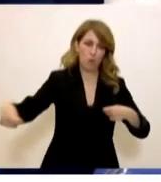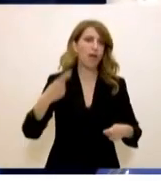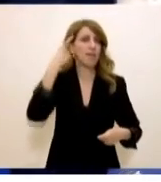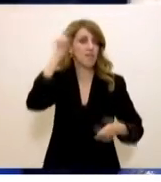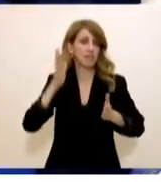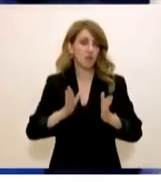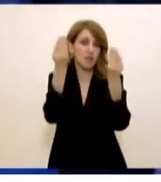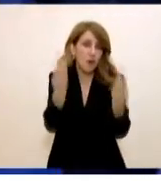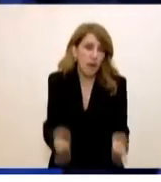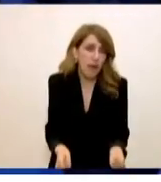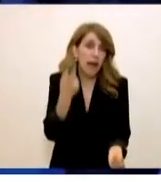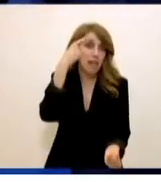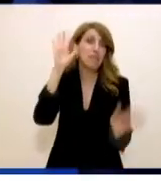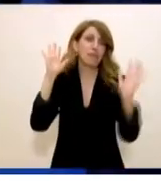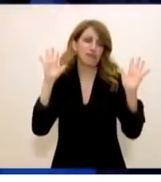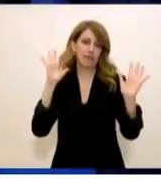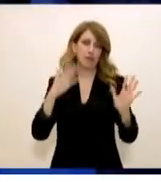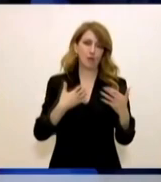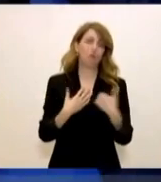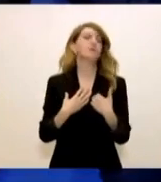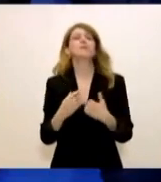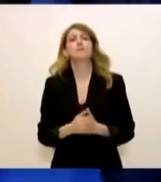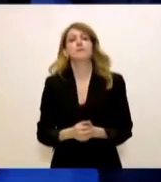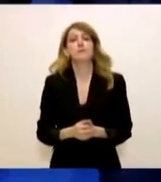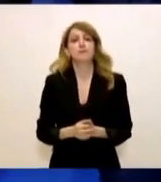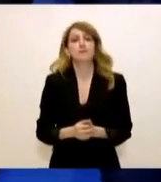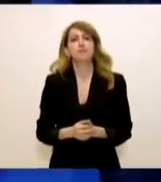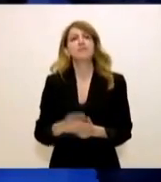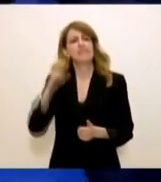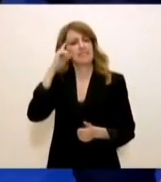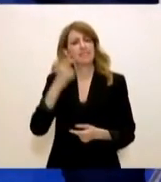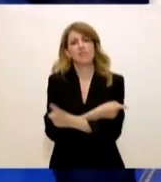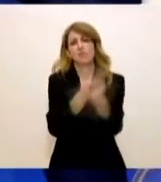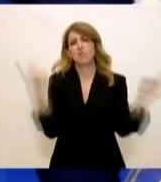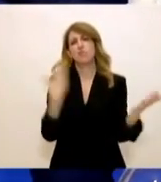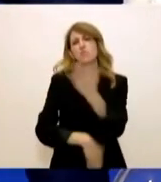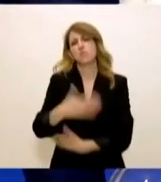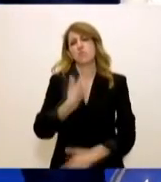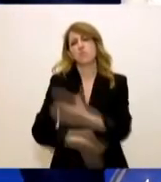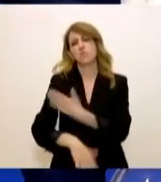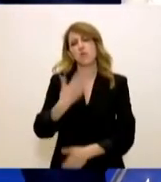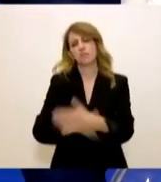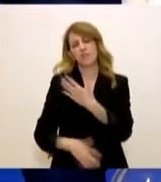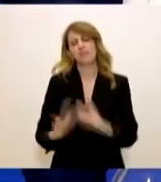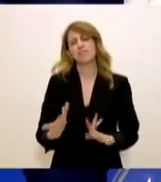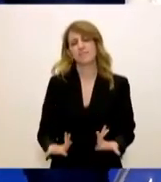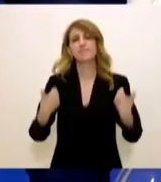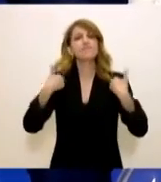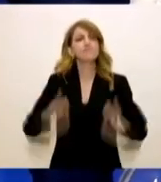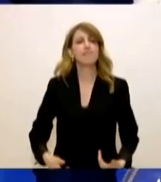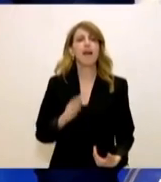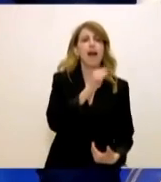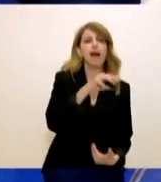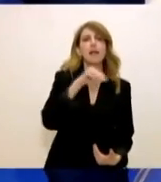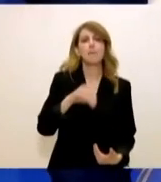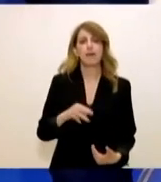δεν θα σας κουράσω γιατί βλέπω ότι έχουνε μείνει πολύ λίγες θέσεις άρα έχετε κουραστεί ήδη ε είμαι η άννα μαρία ρογδάκη είμαι